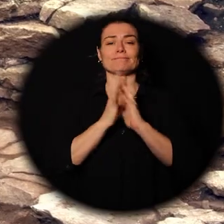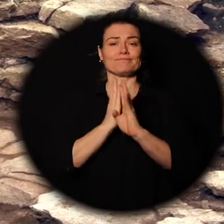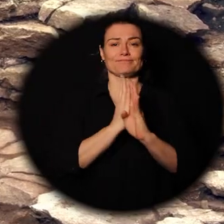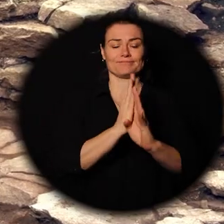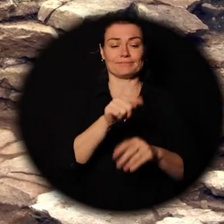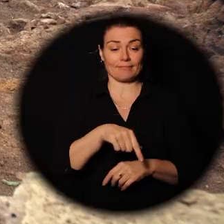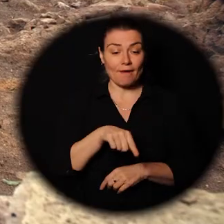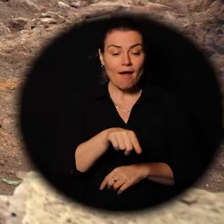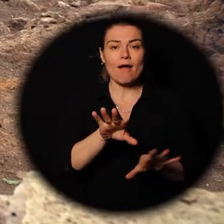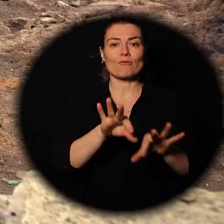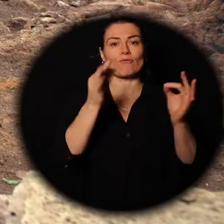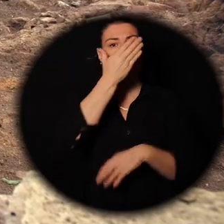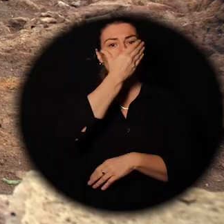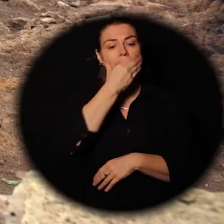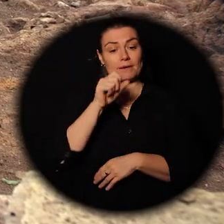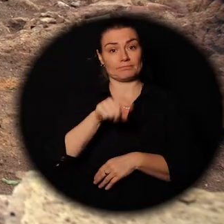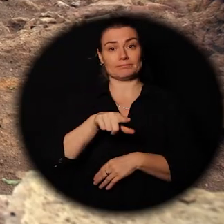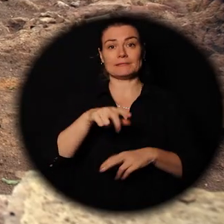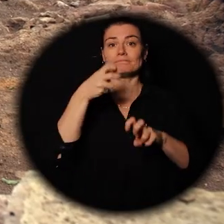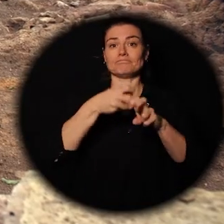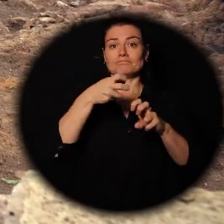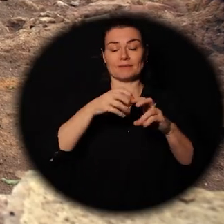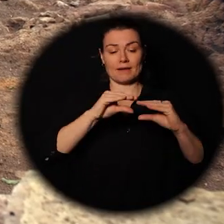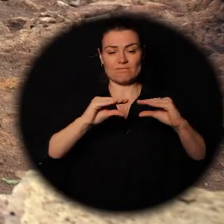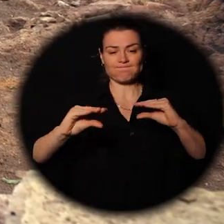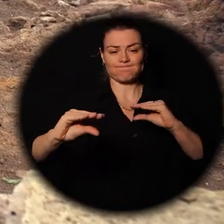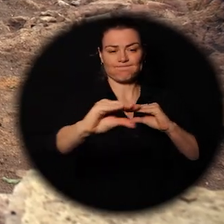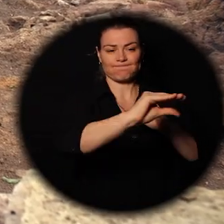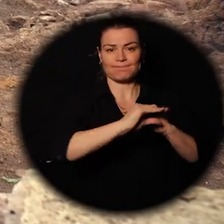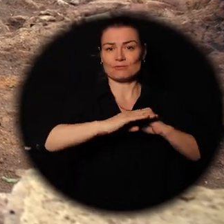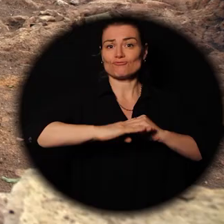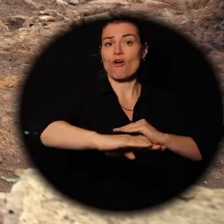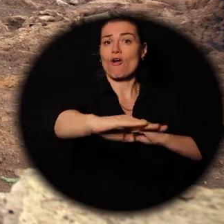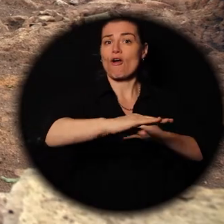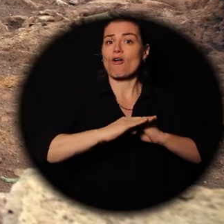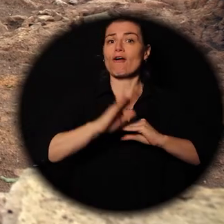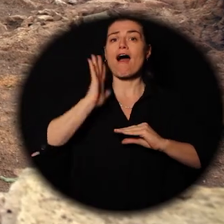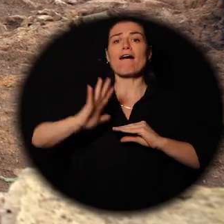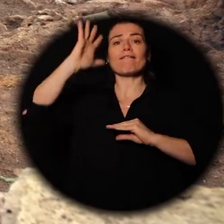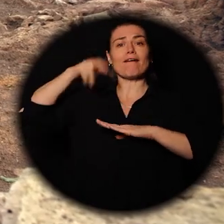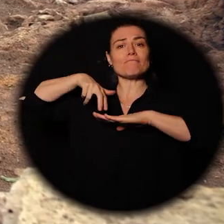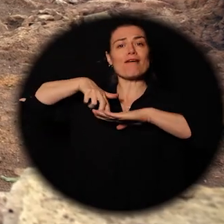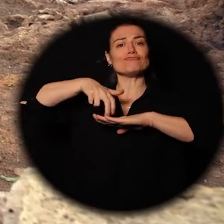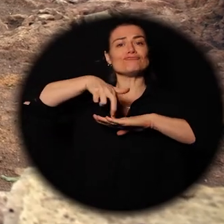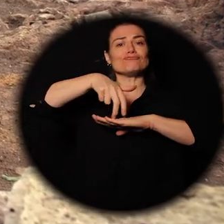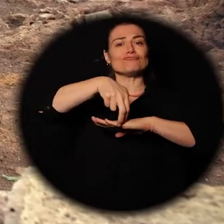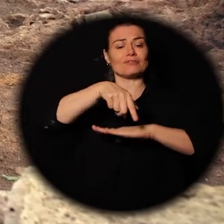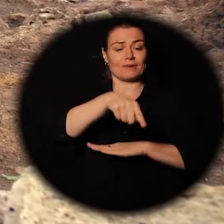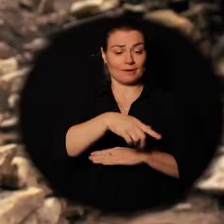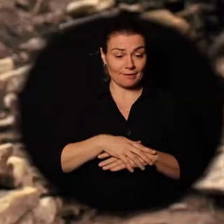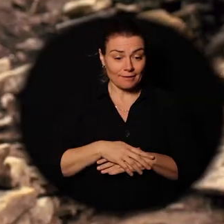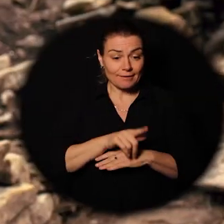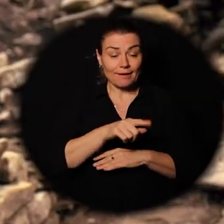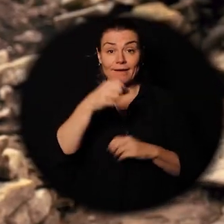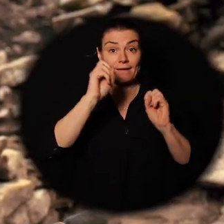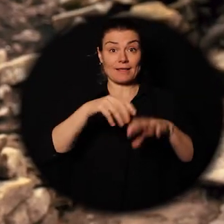c'est cette pierre de sol, grande dalle sur laquelle on marchait. C'est la seule qu'on ait encore. Voilà, ça n'a pas